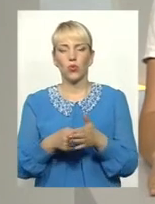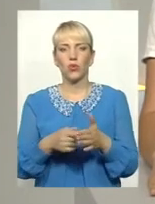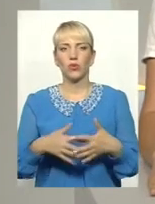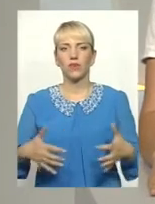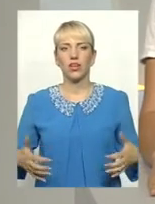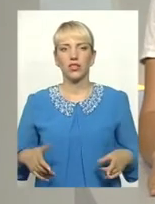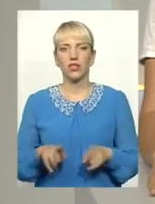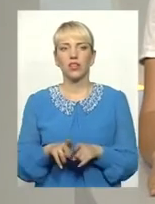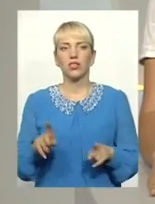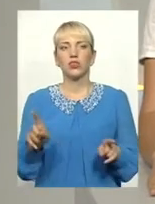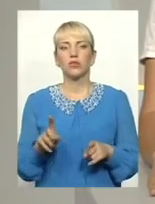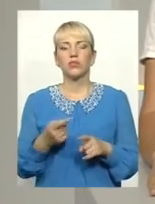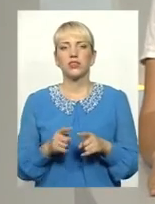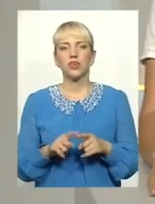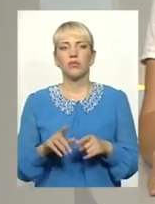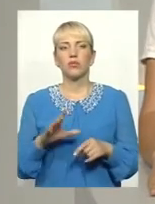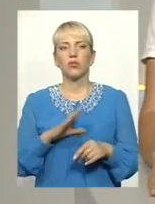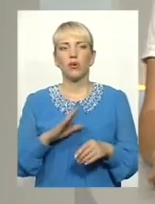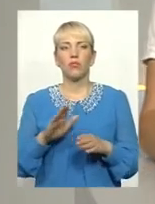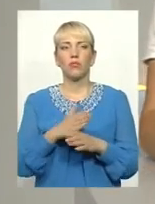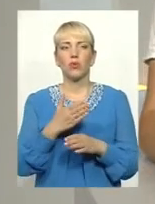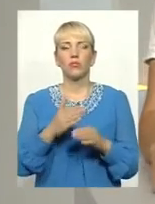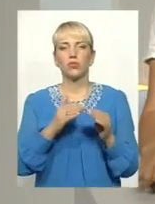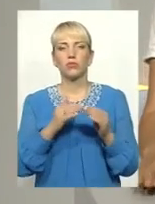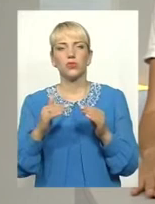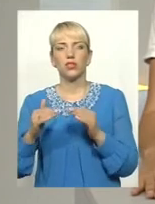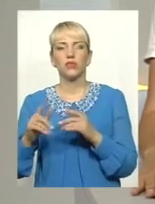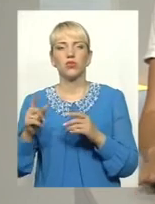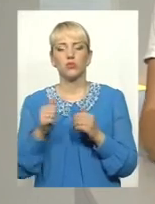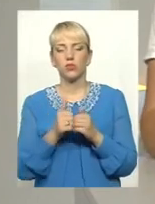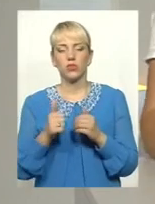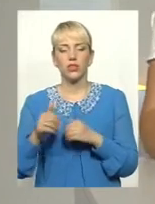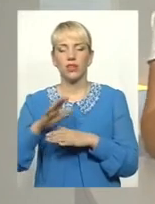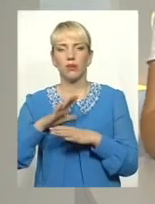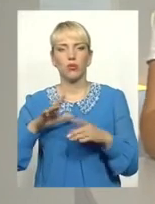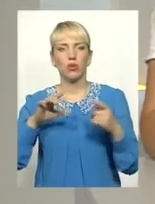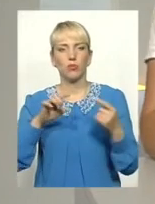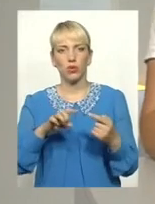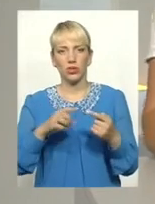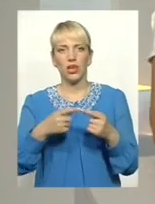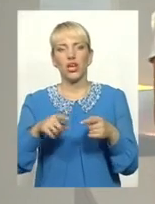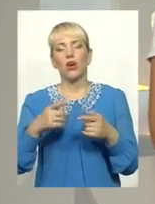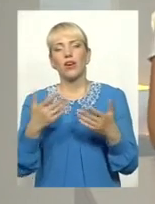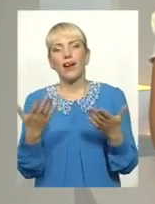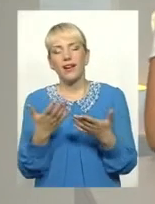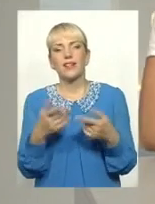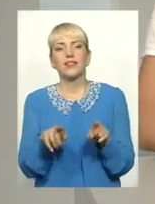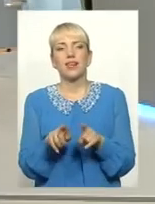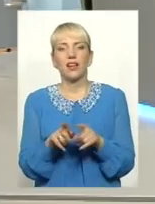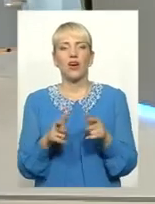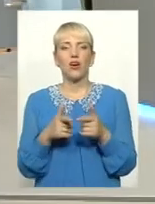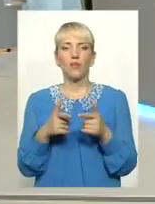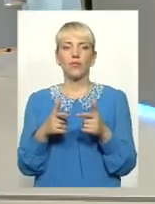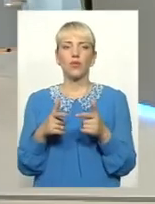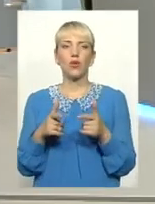було не поміж будівель жилих, щоб сусіди не були проти. От якась така організація створена між вами,